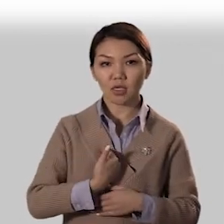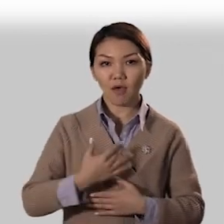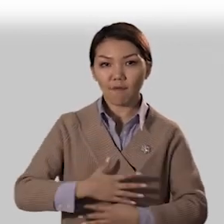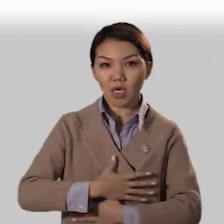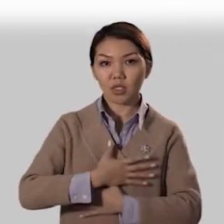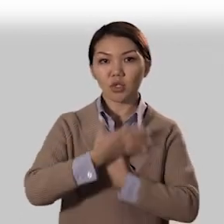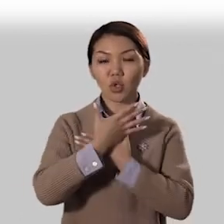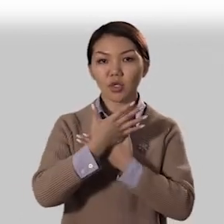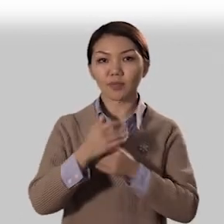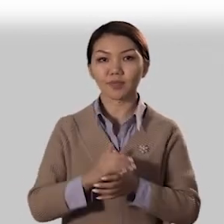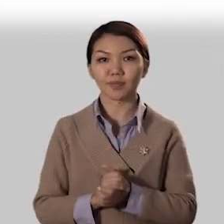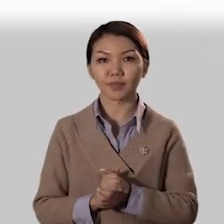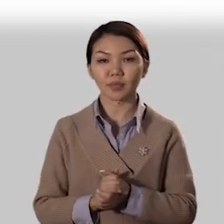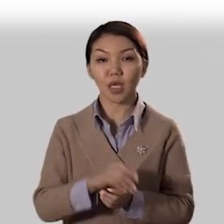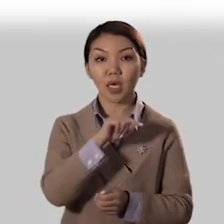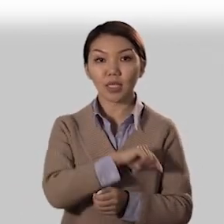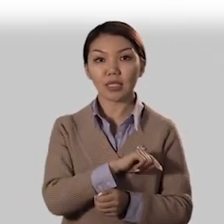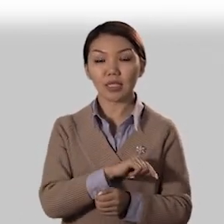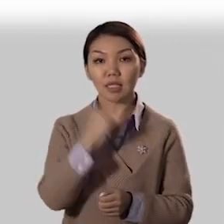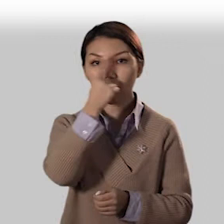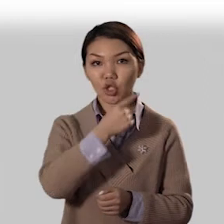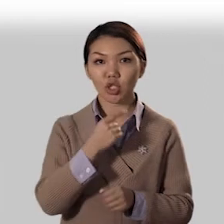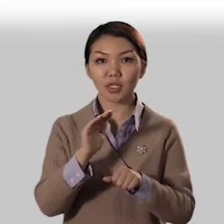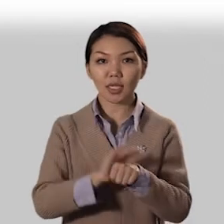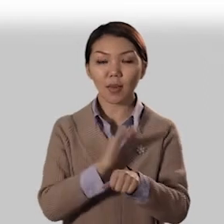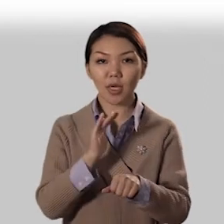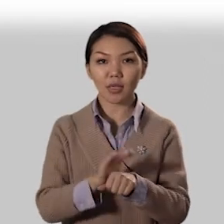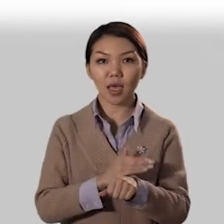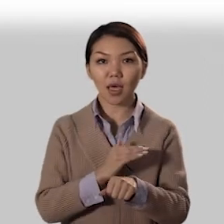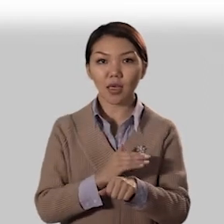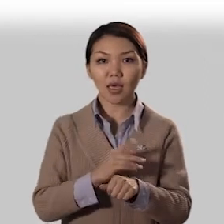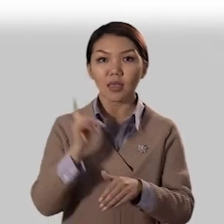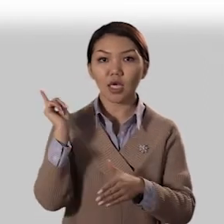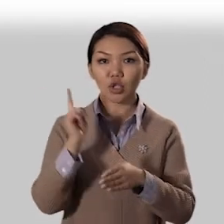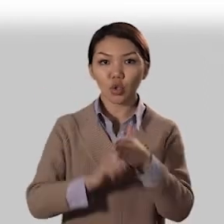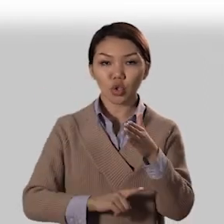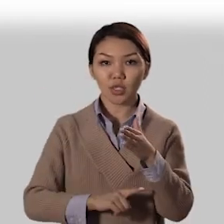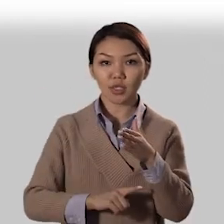характеристики личности доброта надежность порядочность